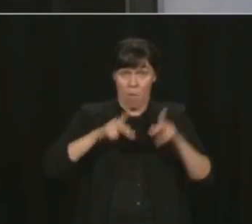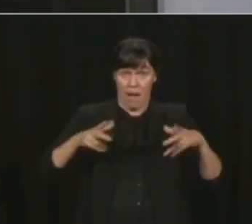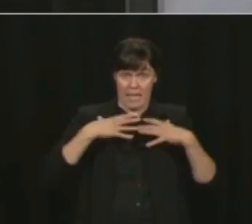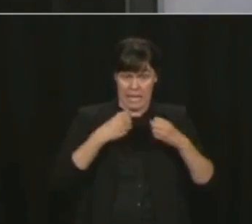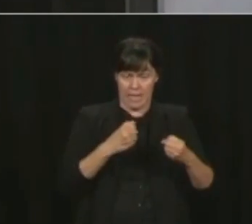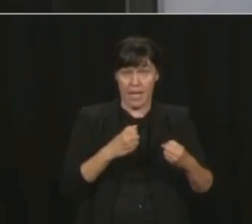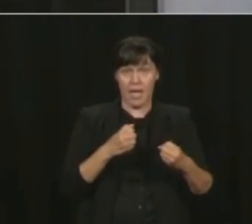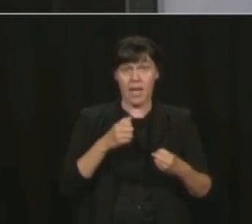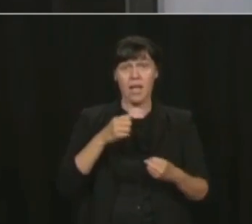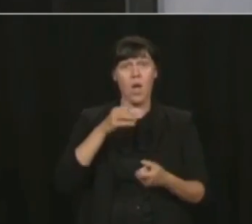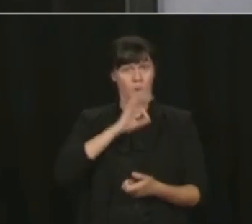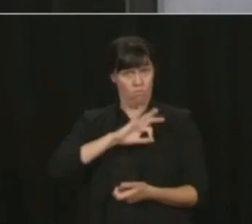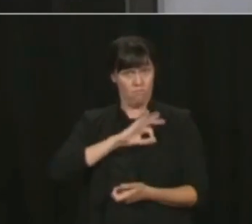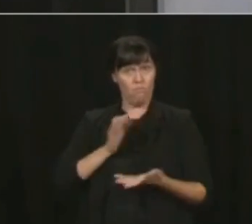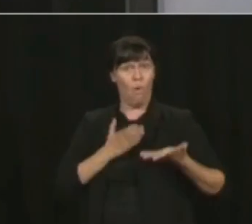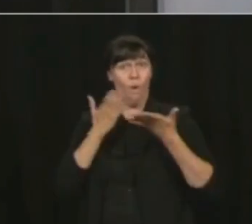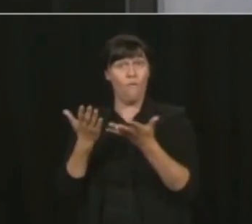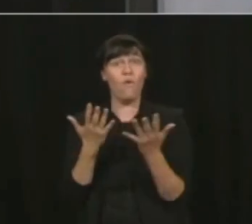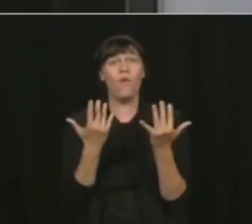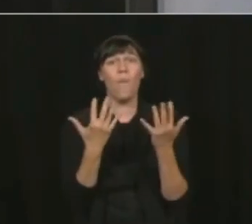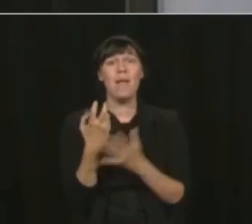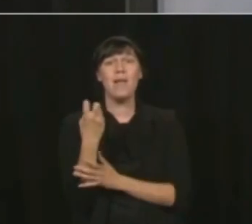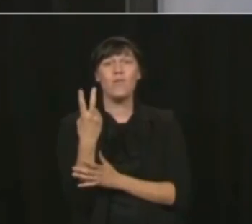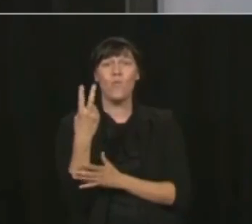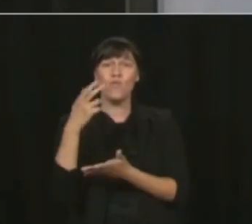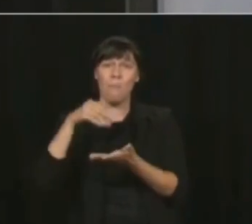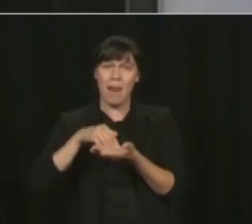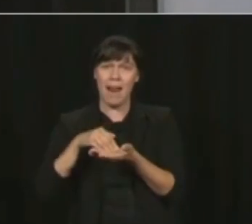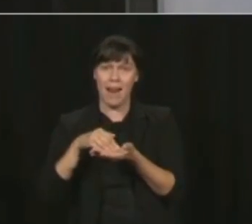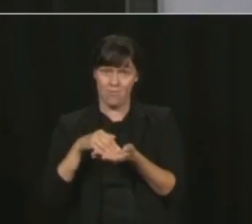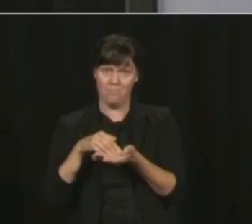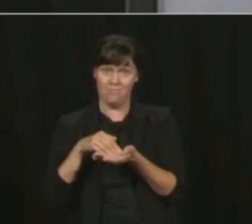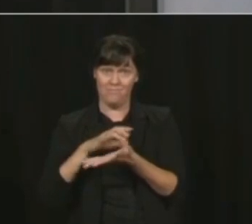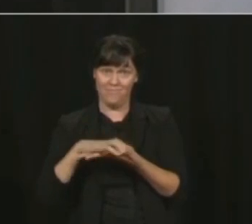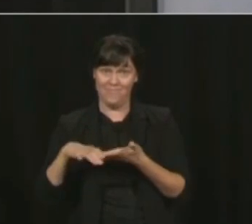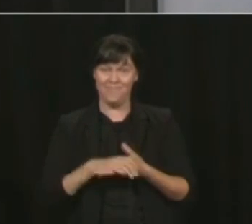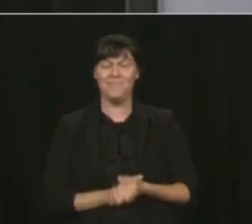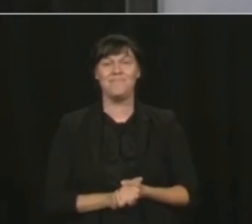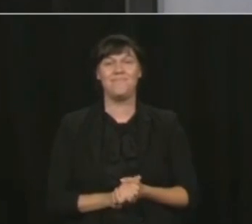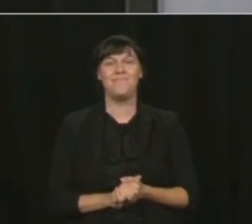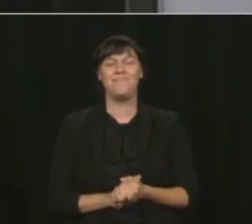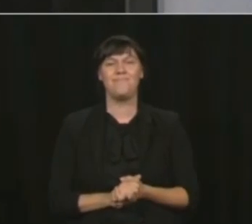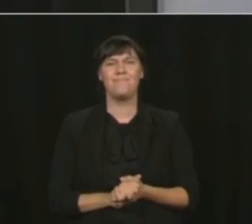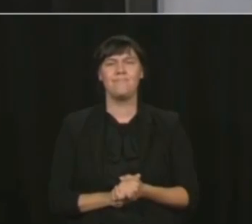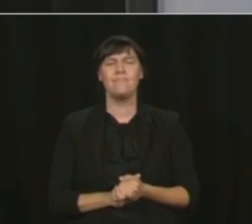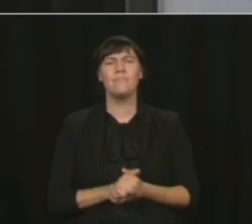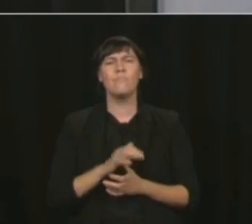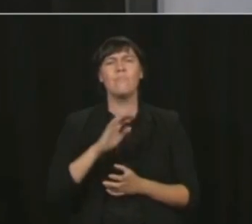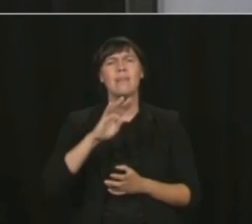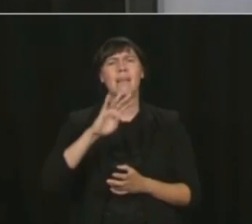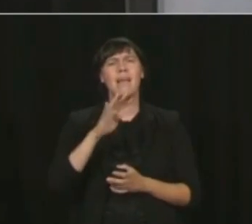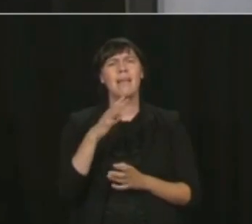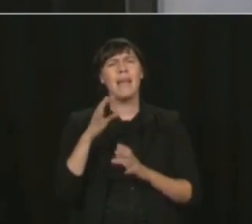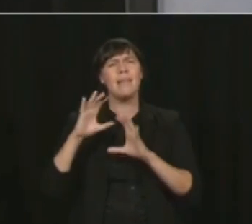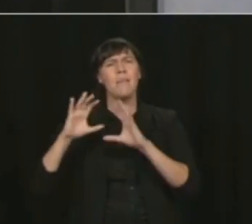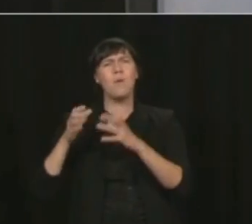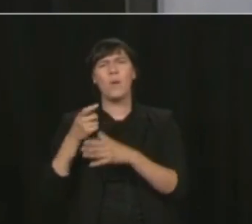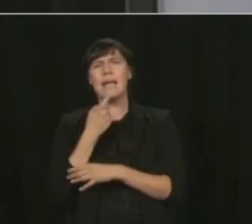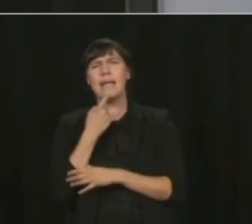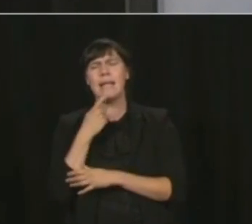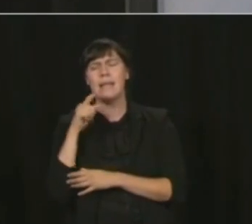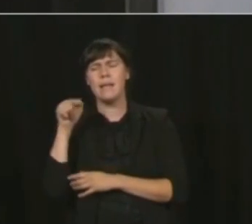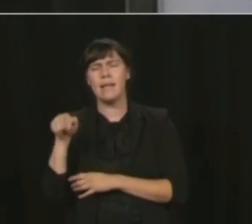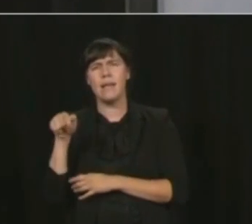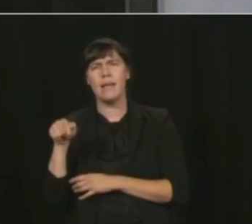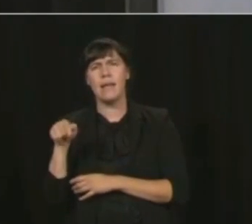un bonus de 12 000 $ Il y a une quatrième catégorie qui est dans cinq régions.